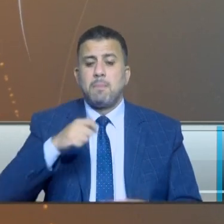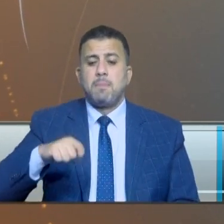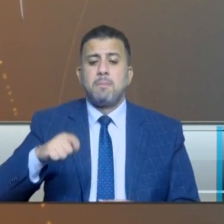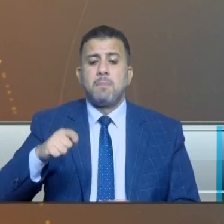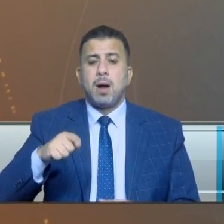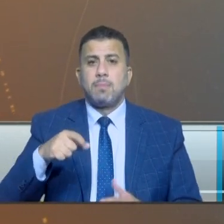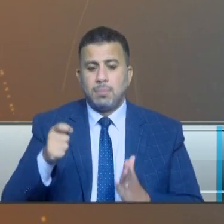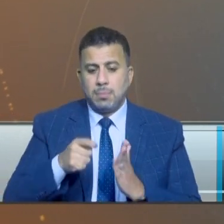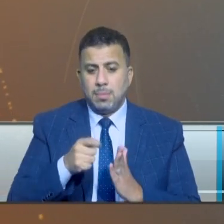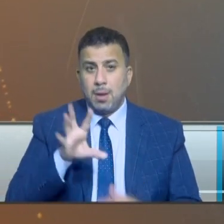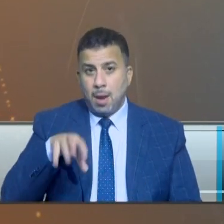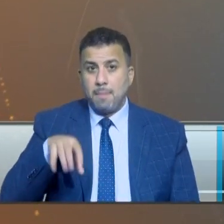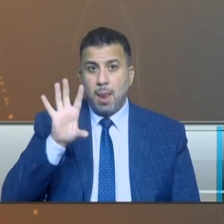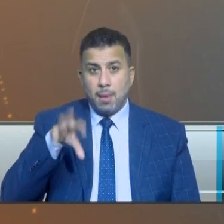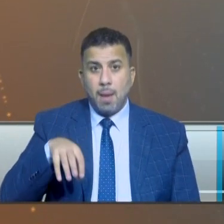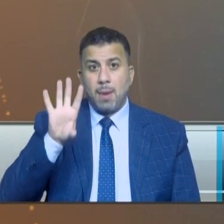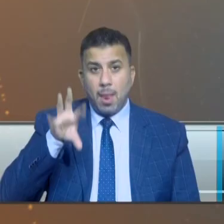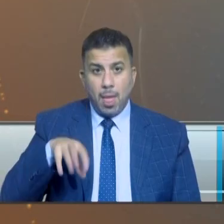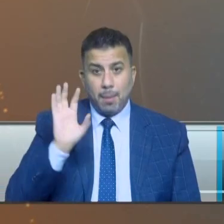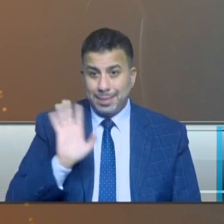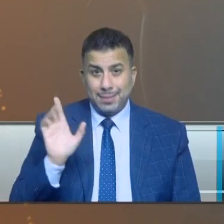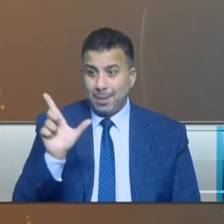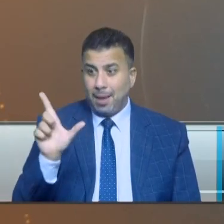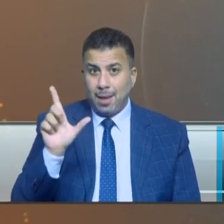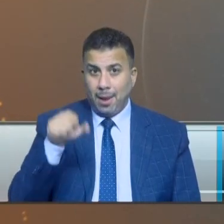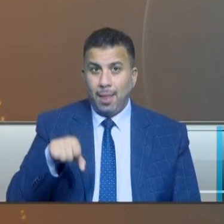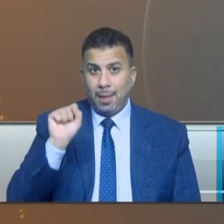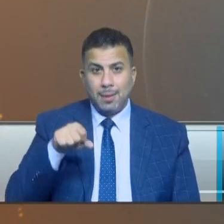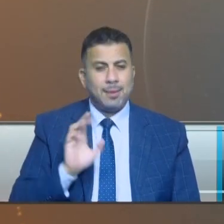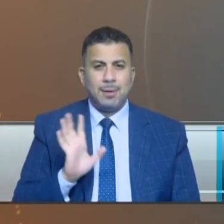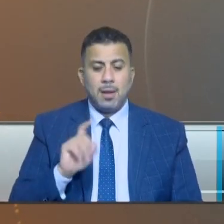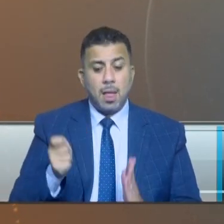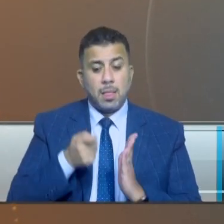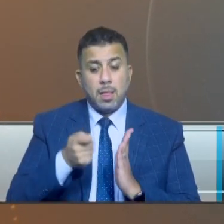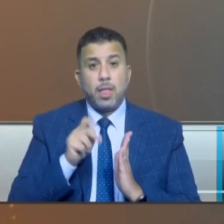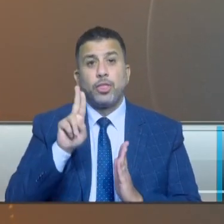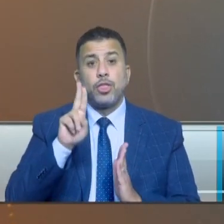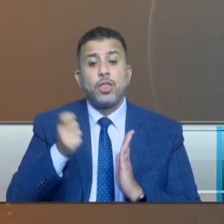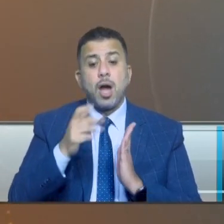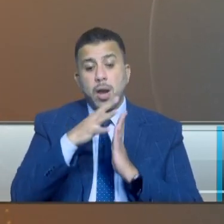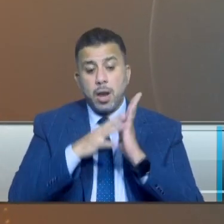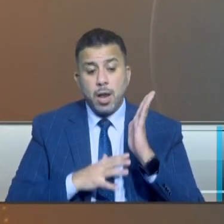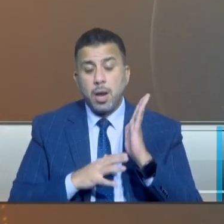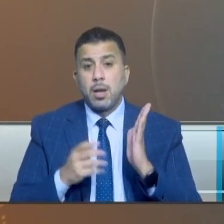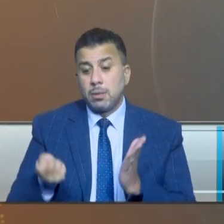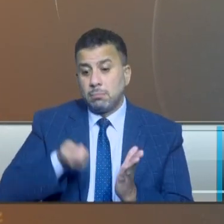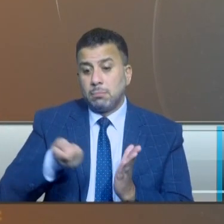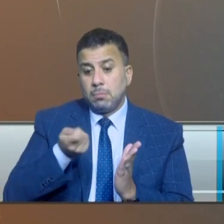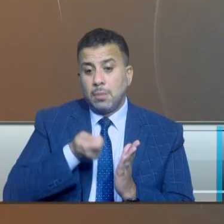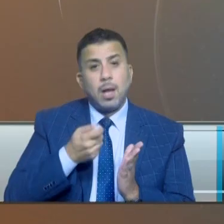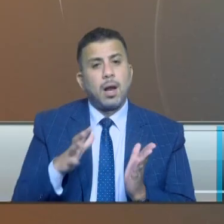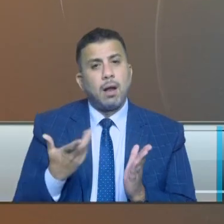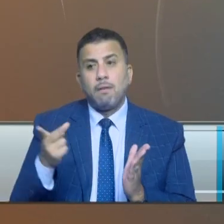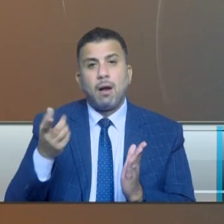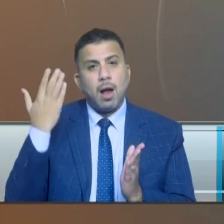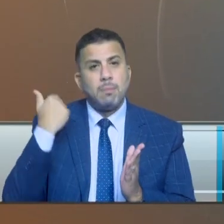شو بيكتب لهم؟ نعم لا نعم لا، يبغى يكتب عريضة، يكتب تقرير كامل، يكتب. طيب كيف